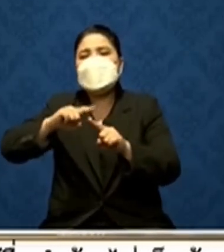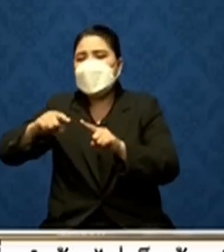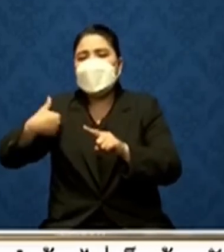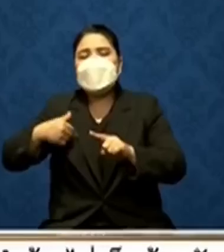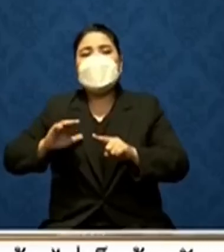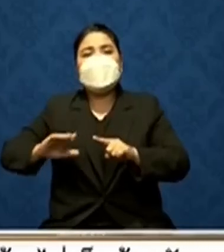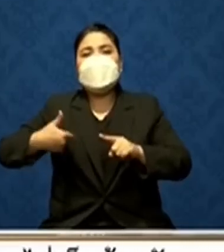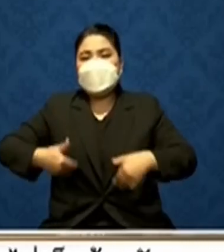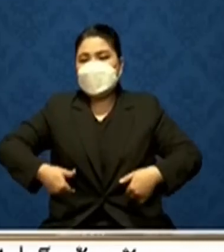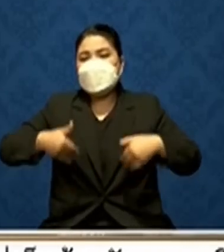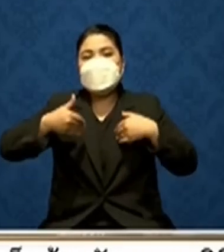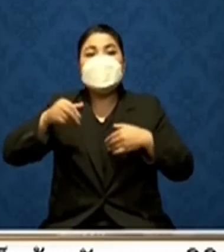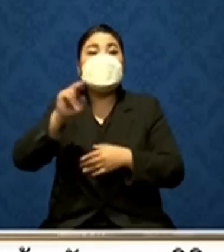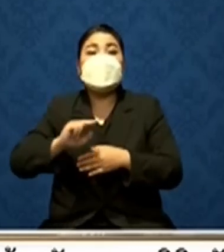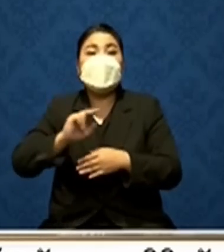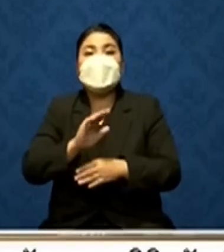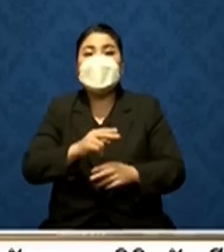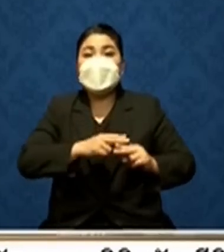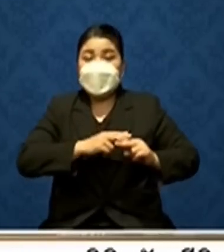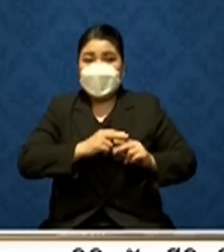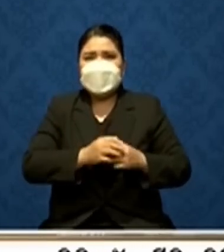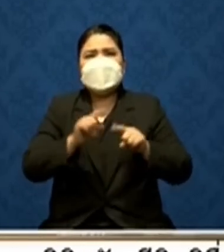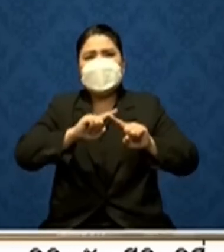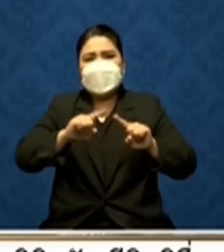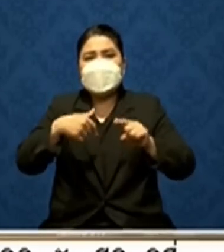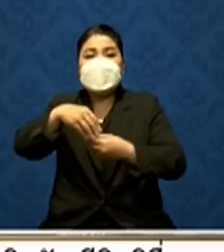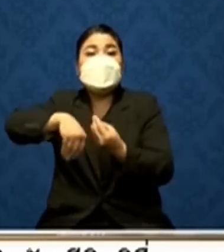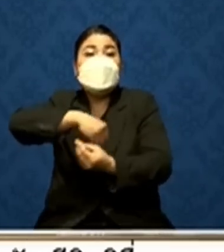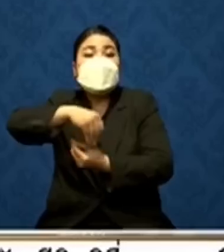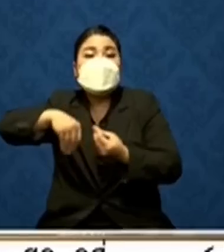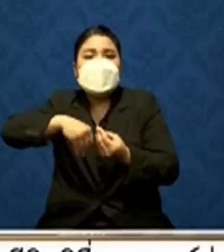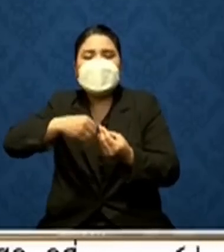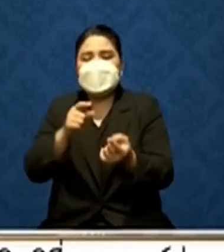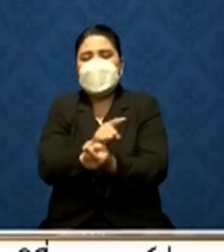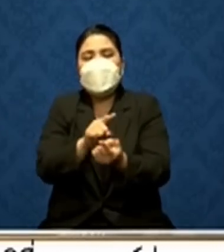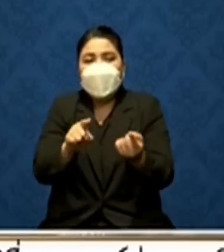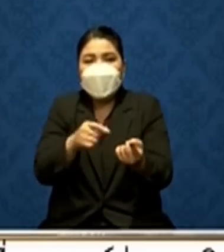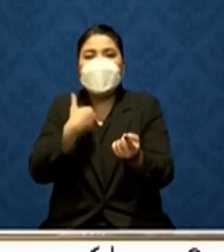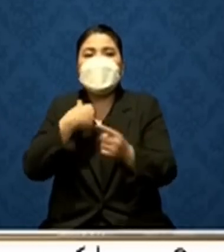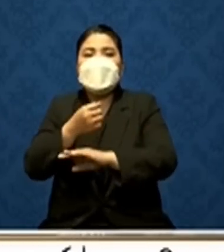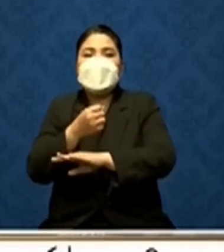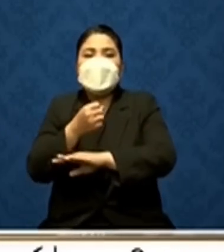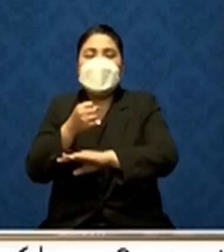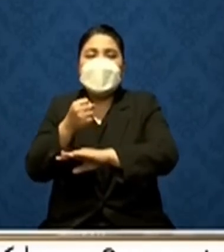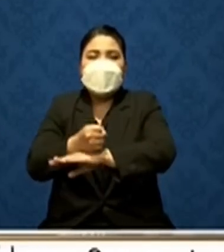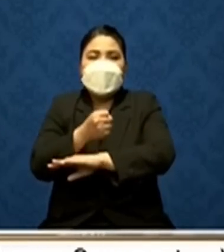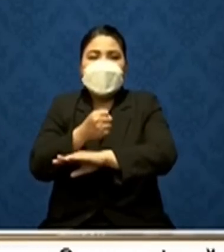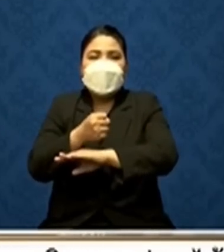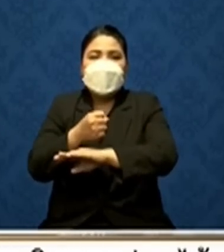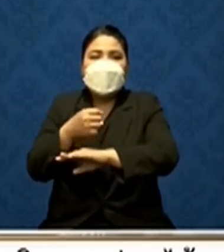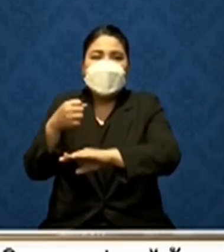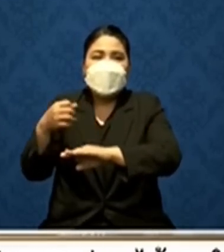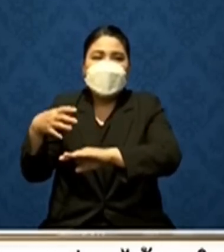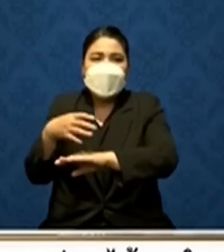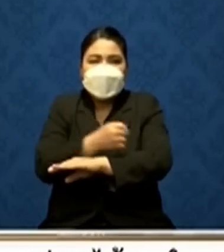การดันละมุมดำรงชีวิตที่ดีเช่นจะกิจและสังคมการเมืองของ